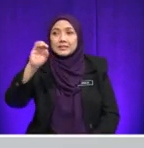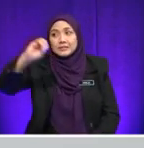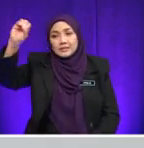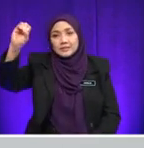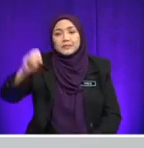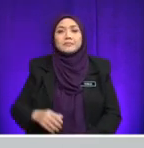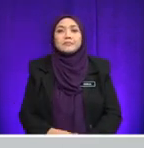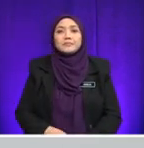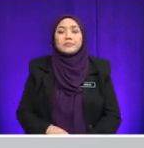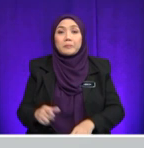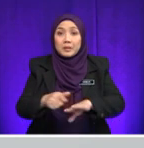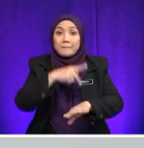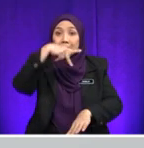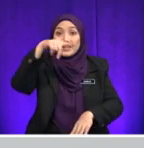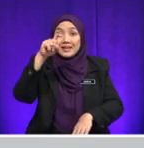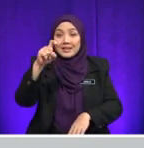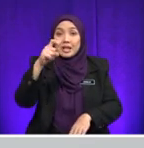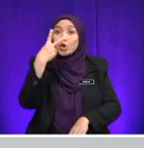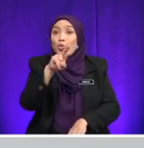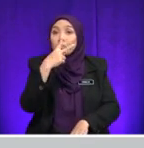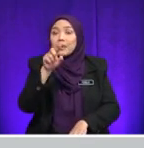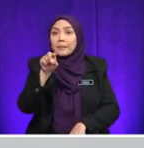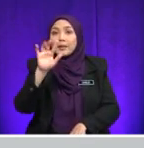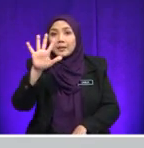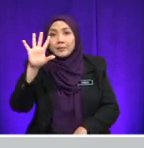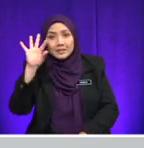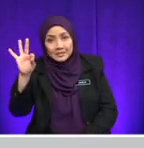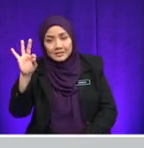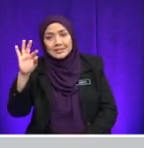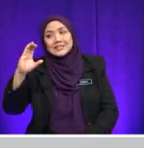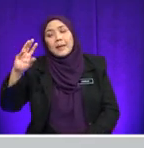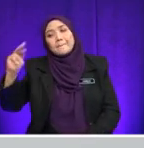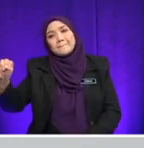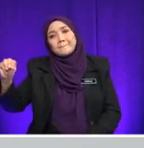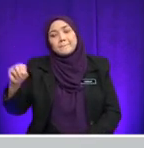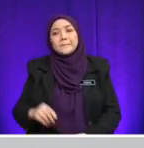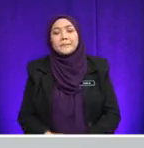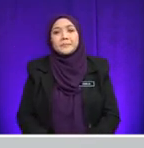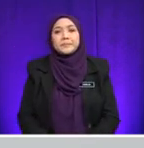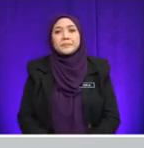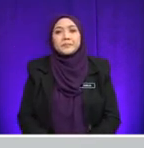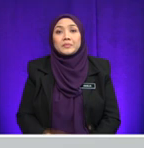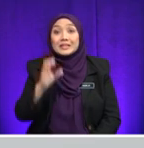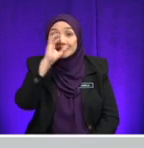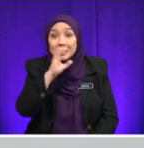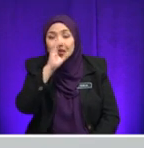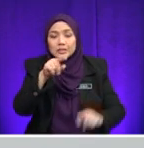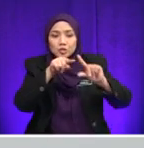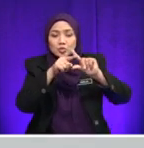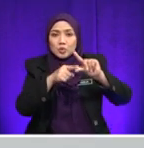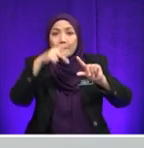sisi PS 12 populehan 5 cm jadi seorang kita cari sudut